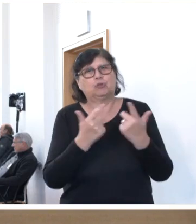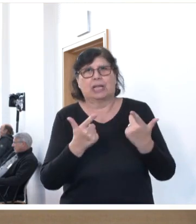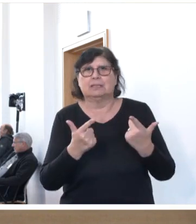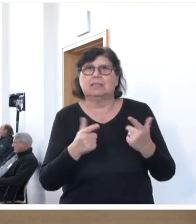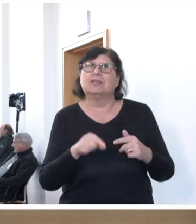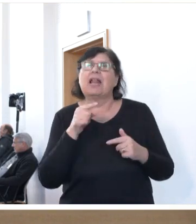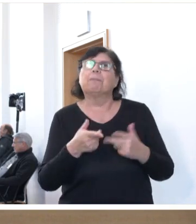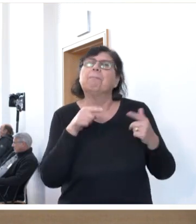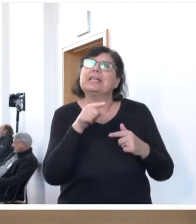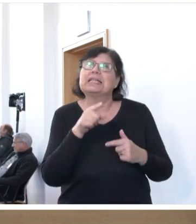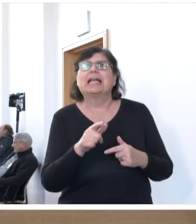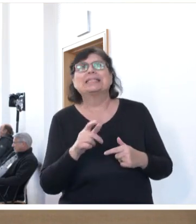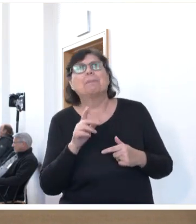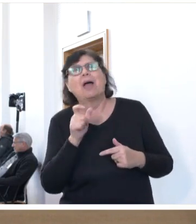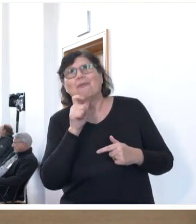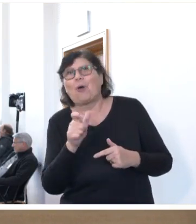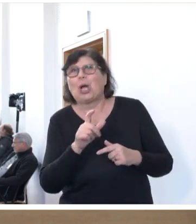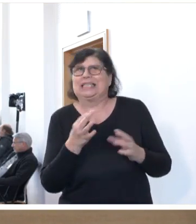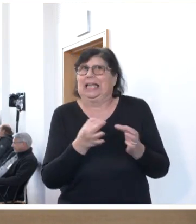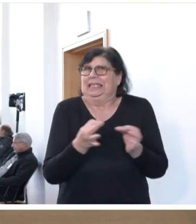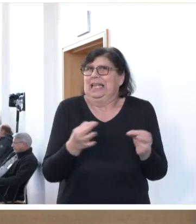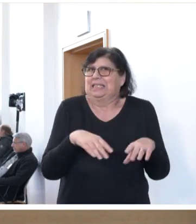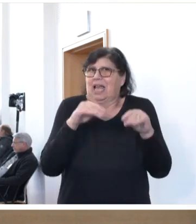Begriff nichts anfangen können, das ist,